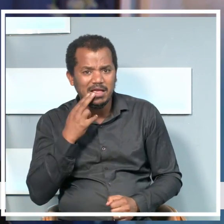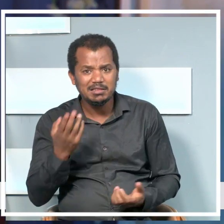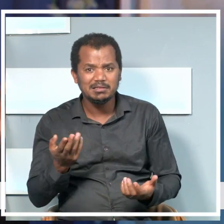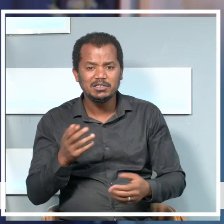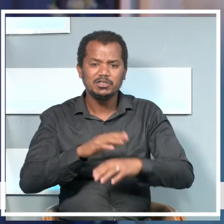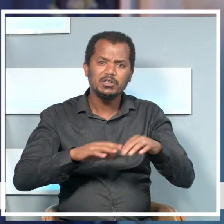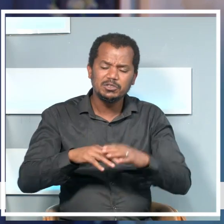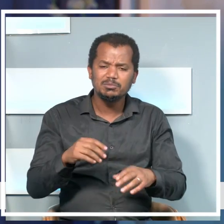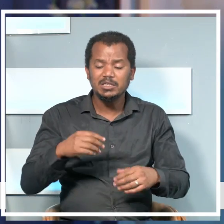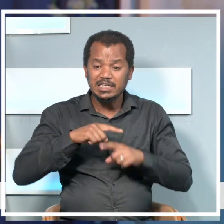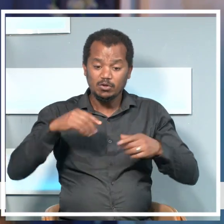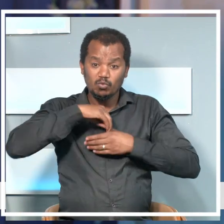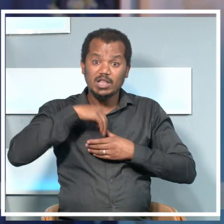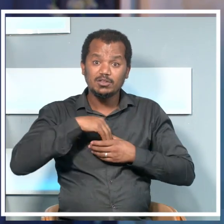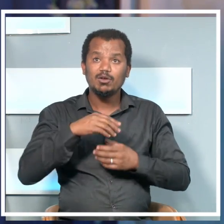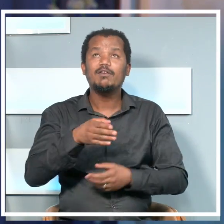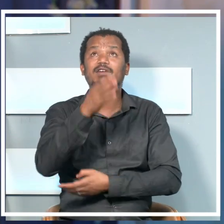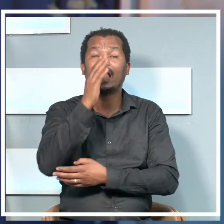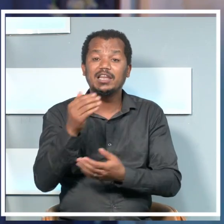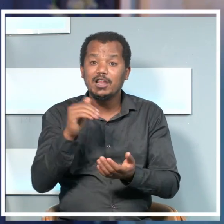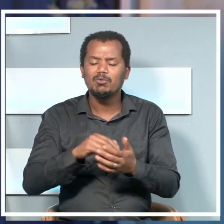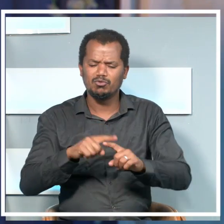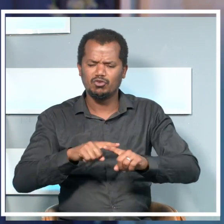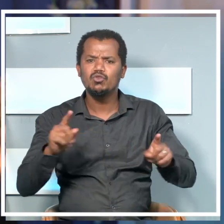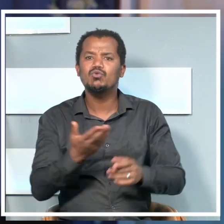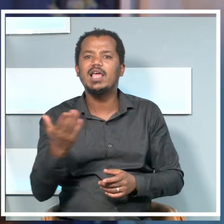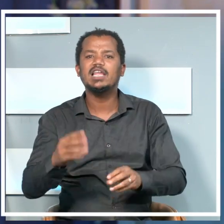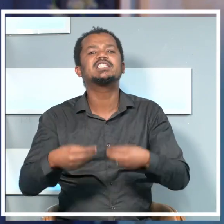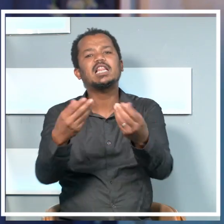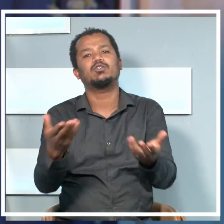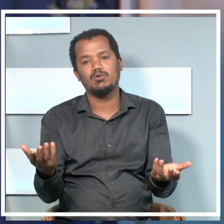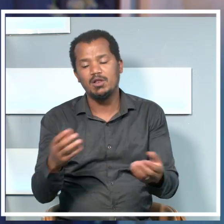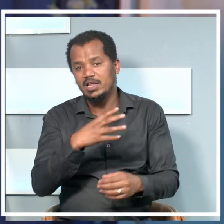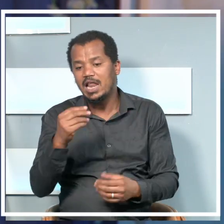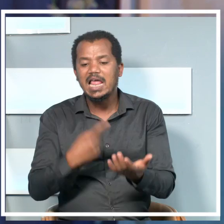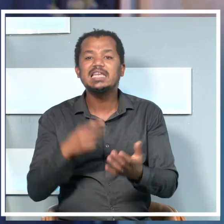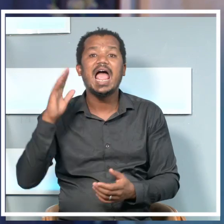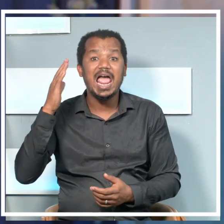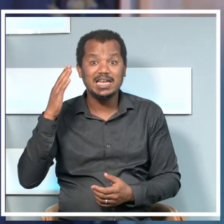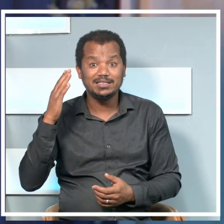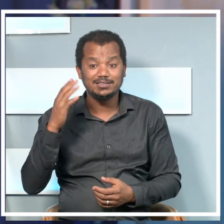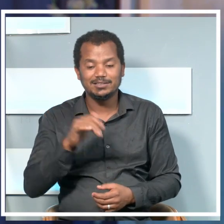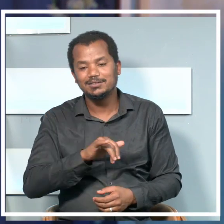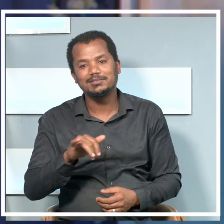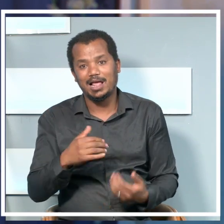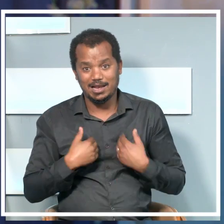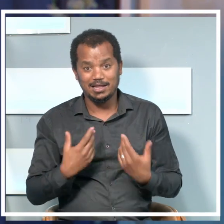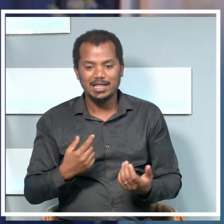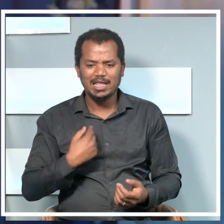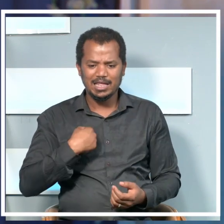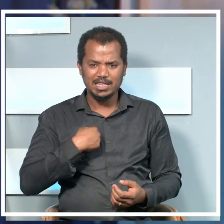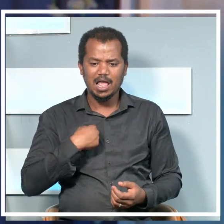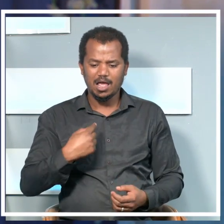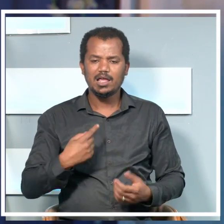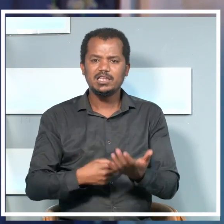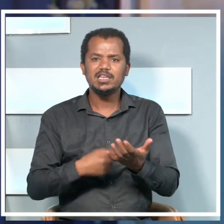መስማት። ግን ውስጣቸው ፈጣሪ ደግሞ ልዩ ነገር ይሰጣቸዋልና እንዲህ አይነት ነገር አንደኛ